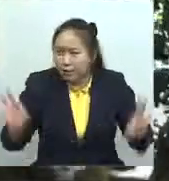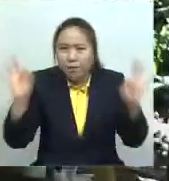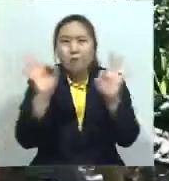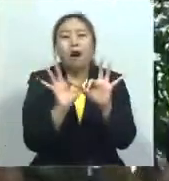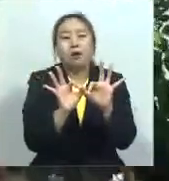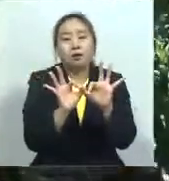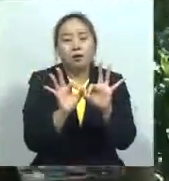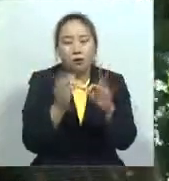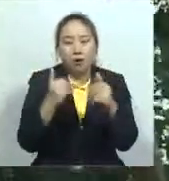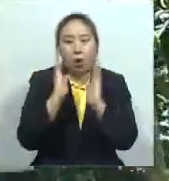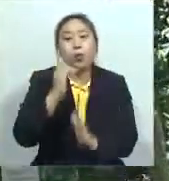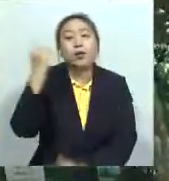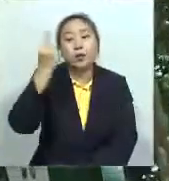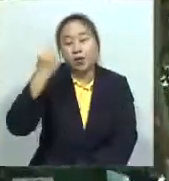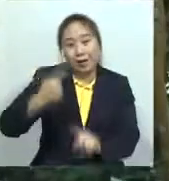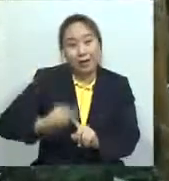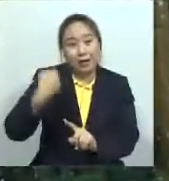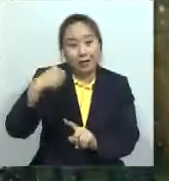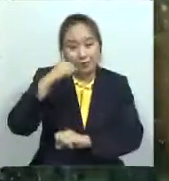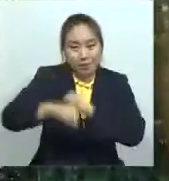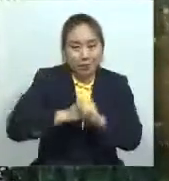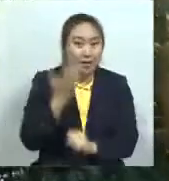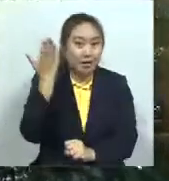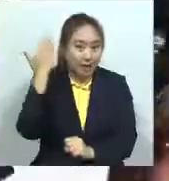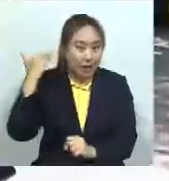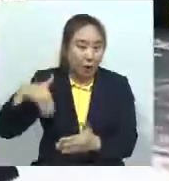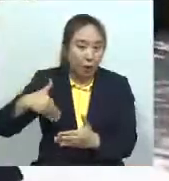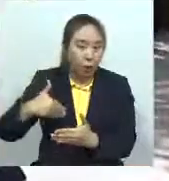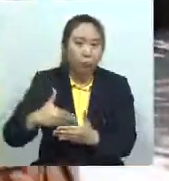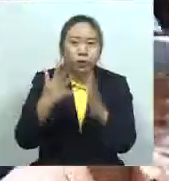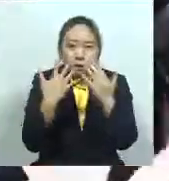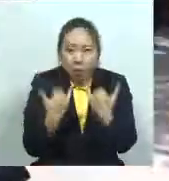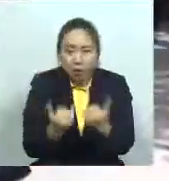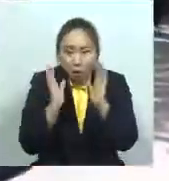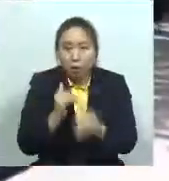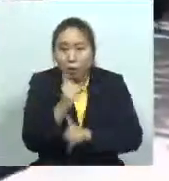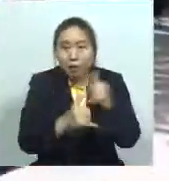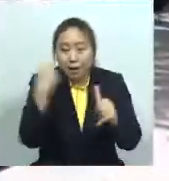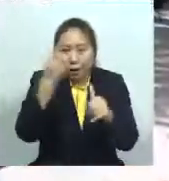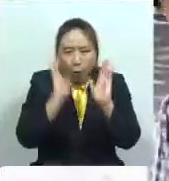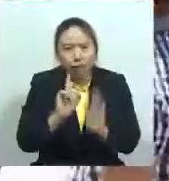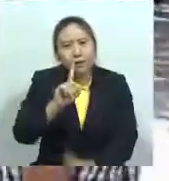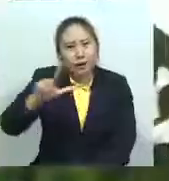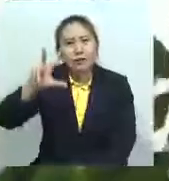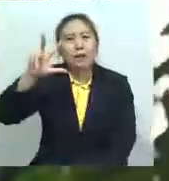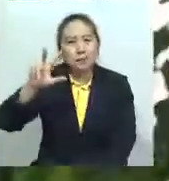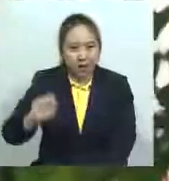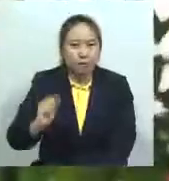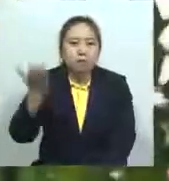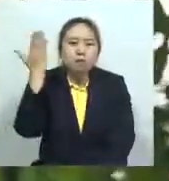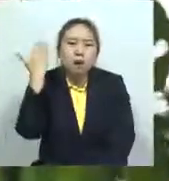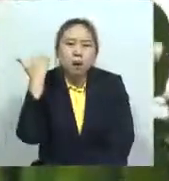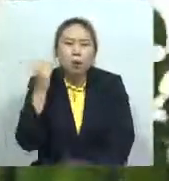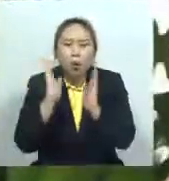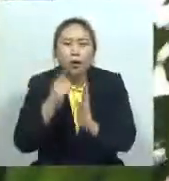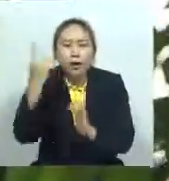ญจนทำให้จำนวนนักท่องเที่ยวตั้งแต่เดือนตุลาคมปีที่แล้วจนมาถึงตอนนี้มีมากถึง 1.3 ล้านคนแล้วนะคะจากเดิมเนี่ย